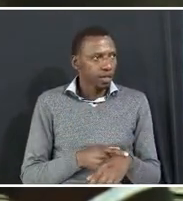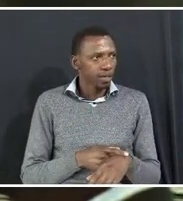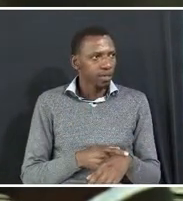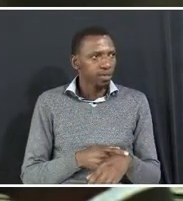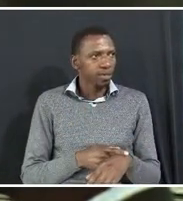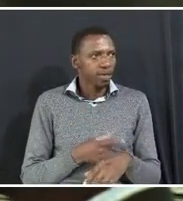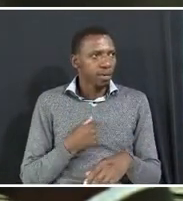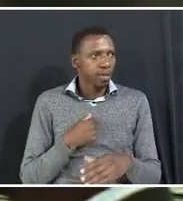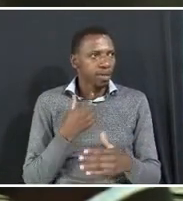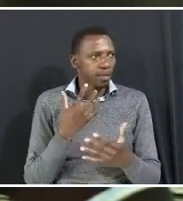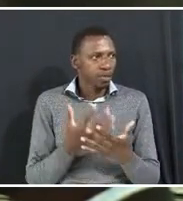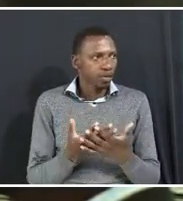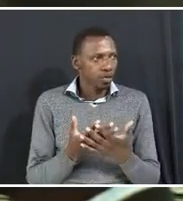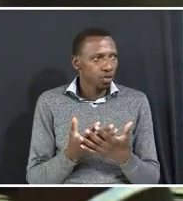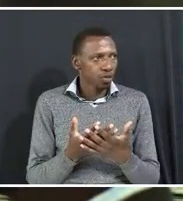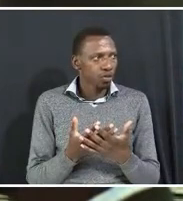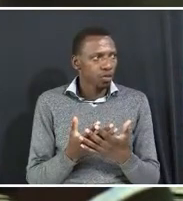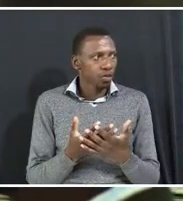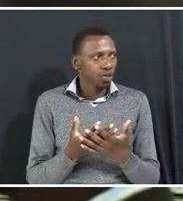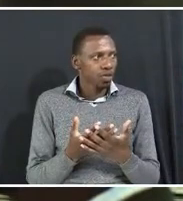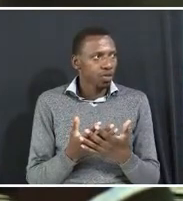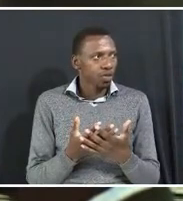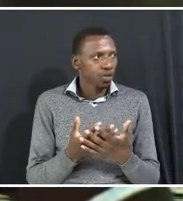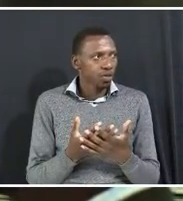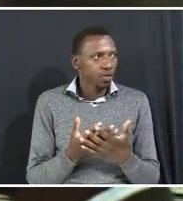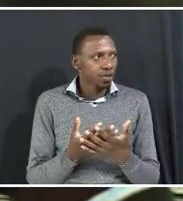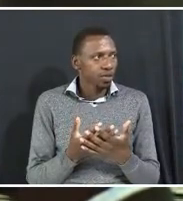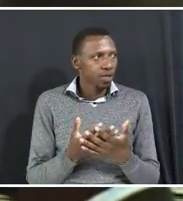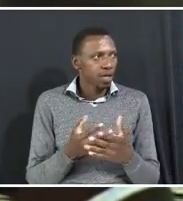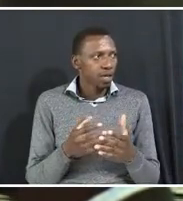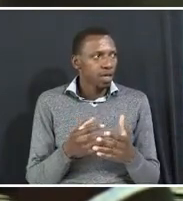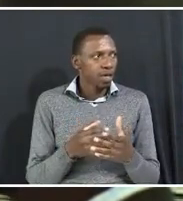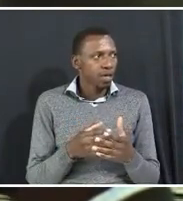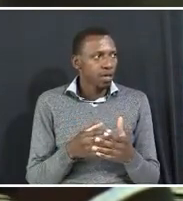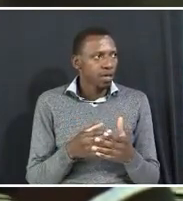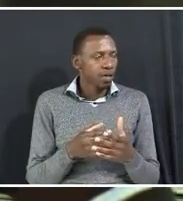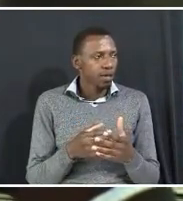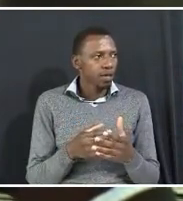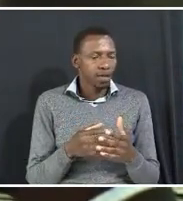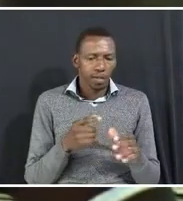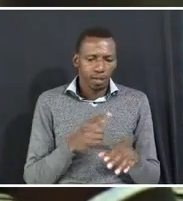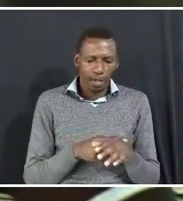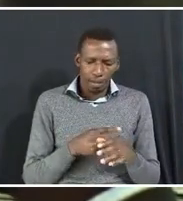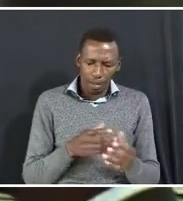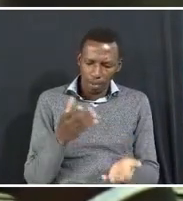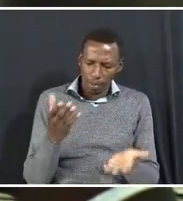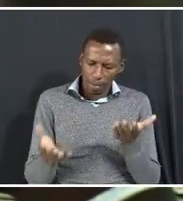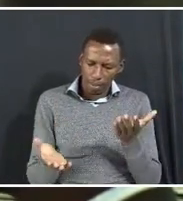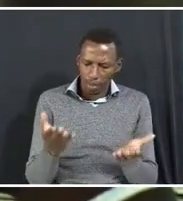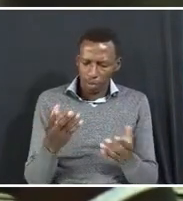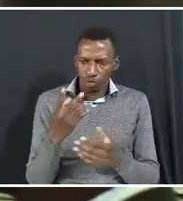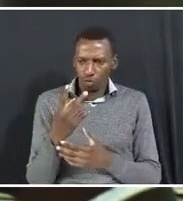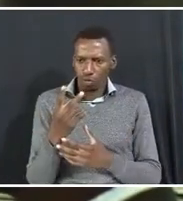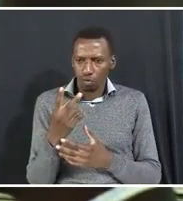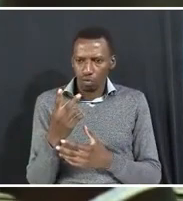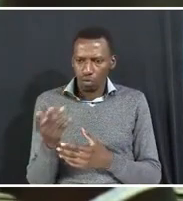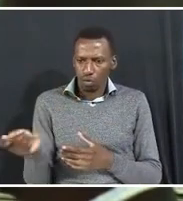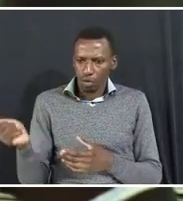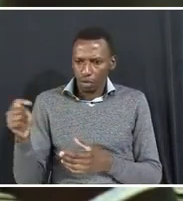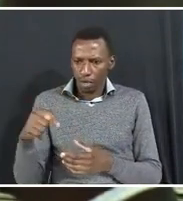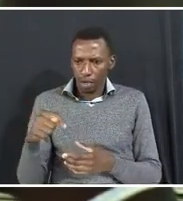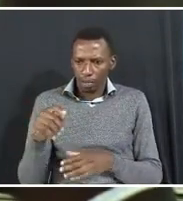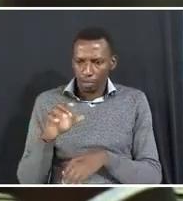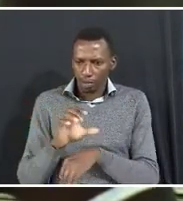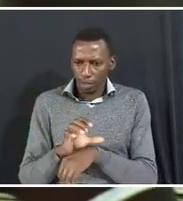nguo kunipa, mm, basi wewe ufai katika ufalme wangu. Basi nikiweka hizi vitu pamoja, kuja kanisa basi ina